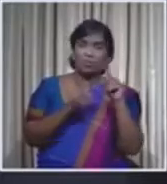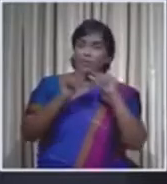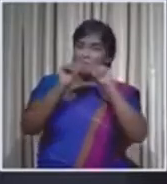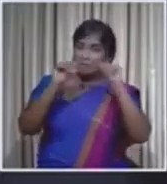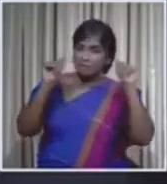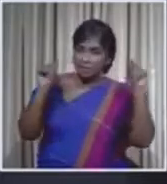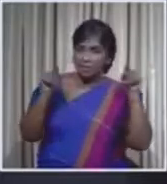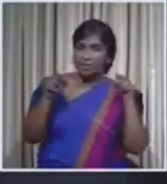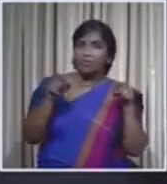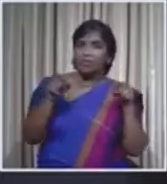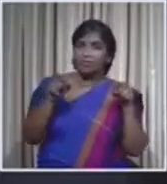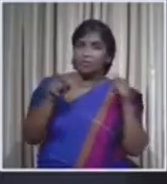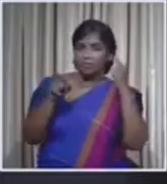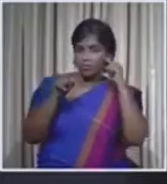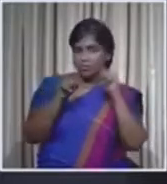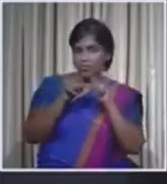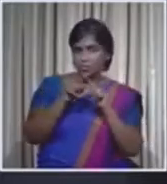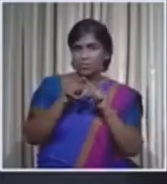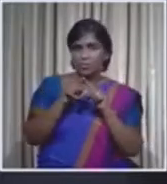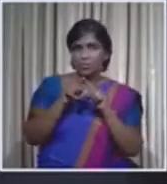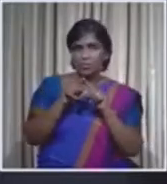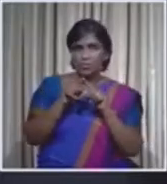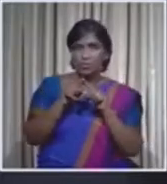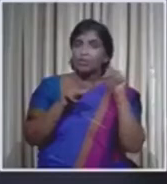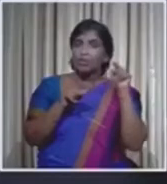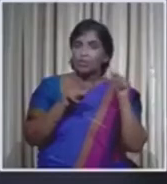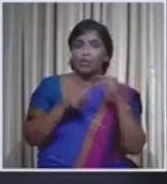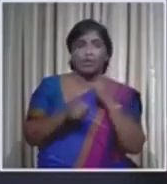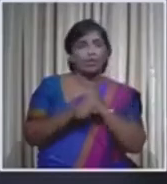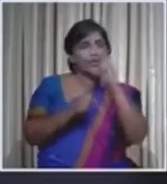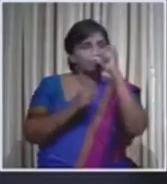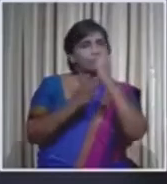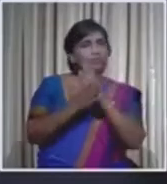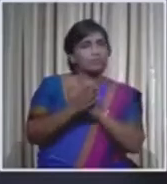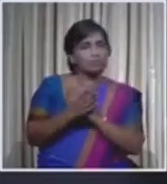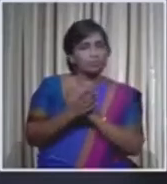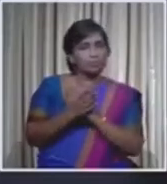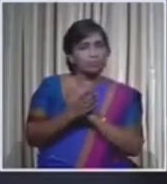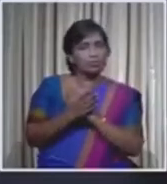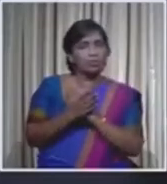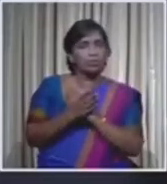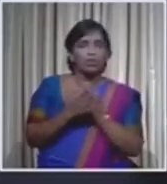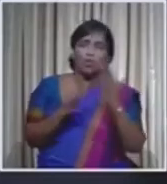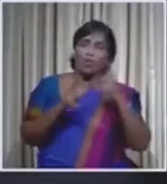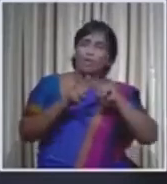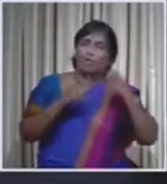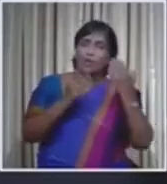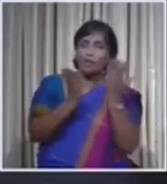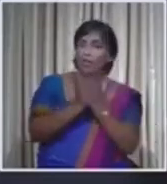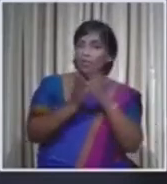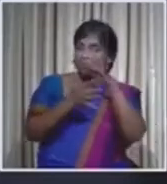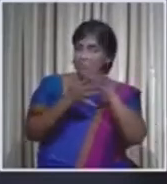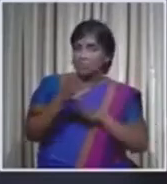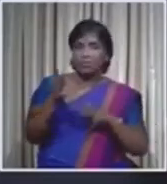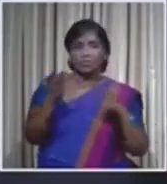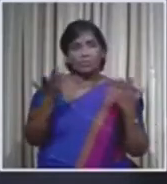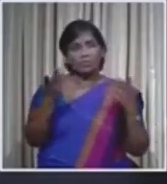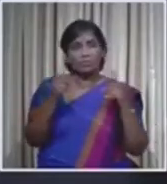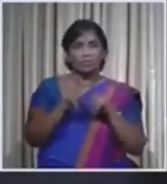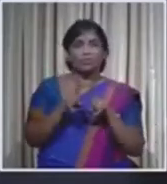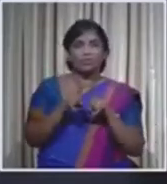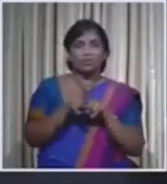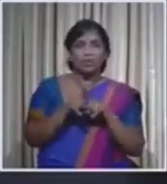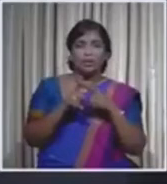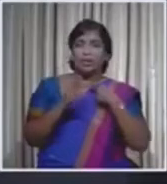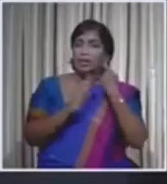වගන්තියේ යටතේ ඒ කියන්නේ ආණ්ඩුක්‍රම ව්‍යවස්ථාවේ හෝ වෙනත් යම් ලිඛිත නීතික හෝ